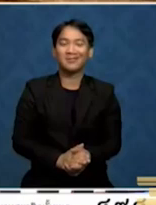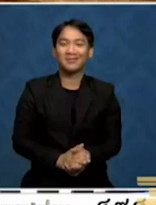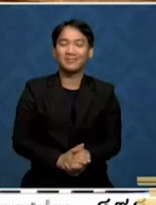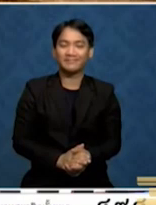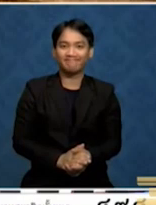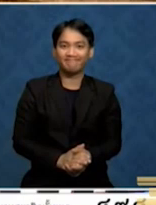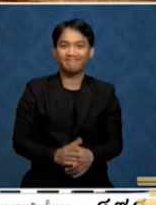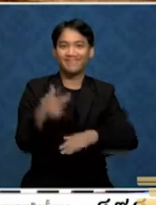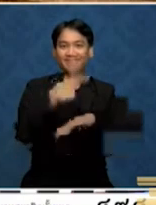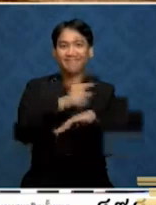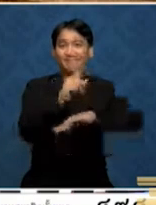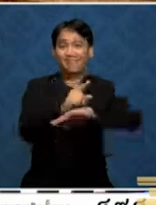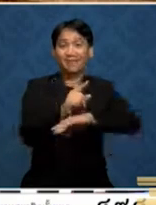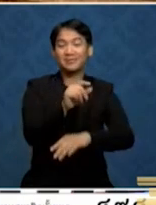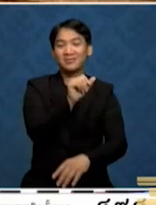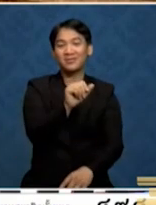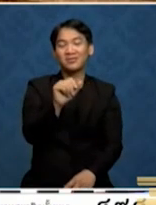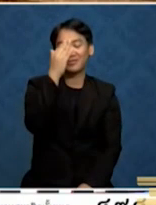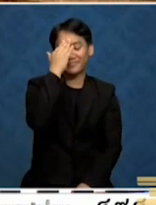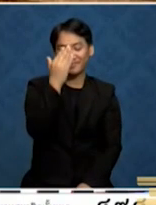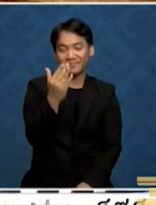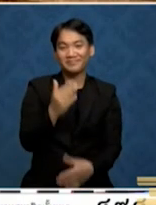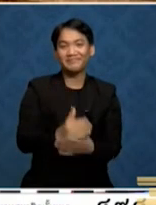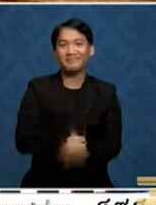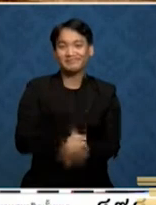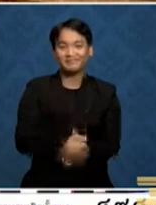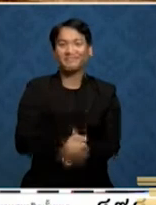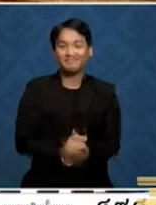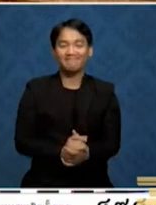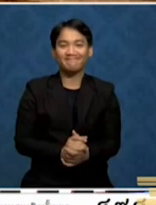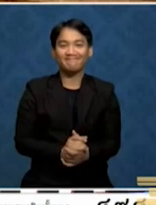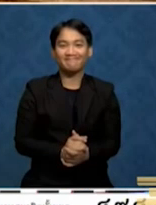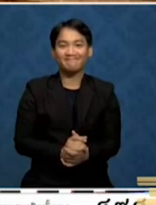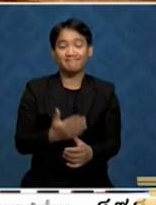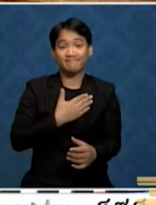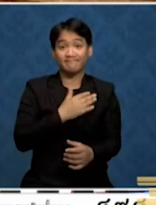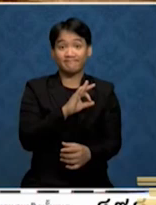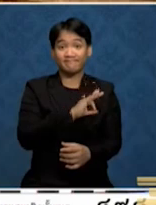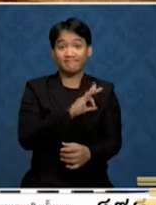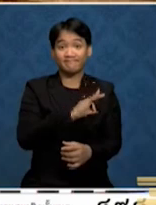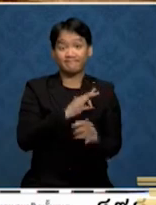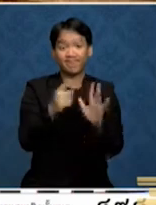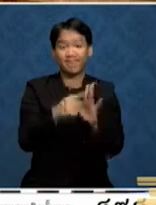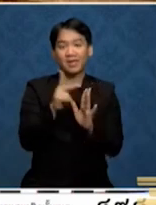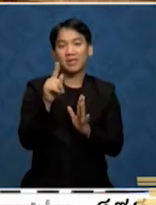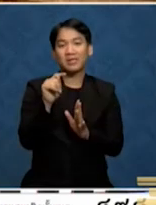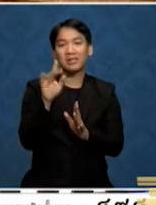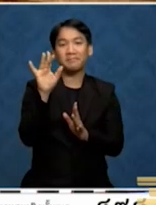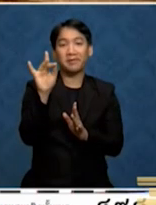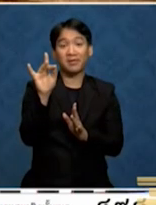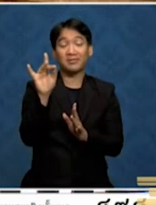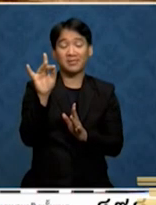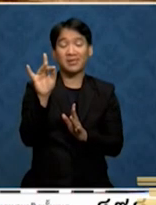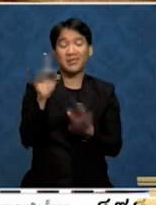ราบเรียนท่านประธานสภาผู้แทนราษฎรที่เคารพปฏิดาตันติรัตนานนท์สมาชิกสภาผู้แทนราษฎรเขต8จังหวัดสุรินทร์พรรคภู